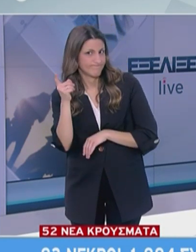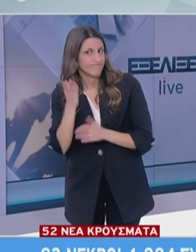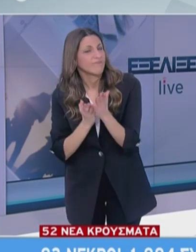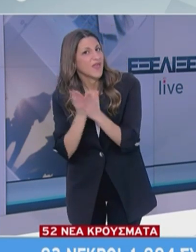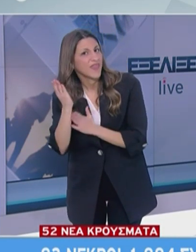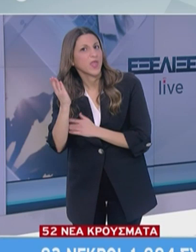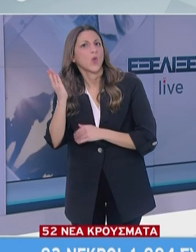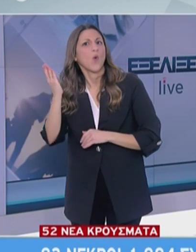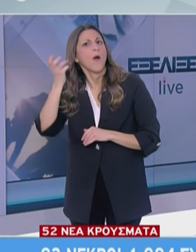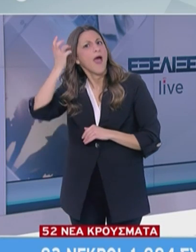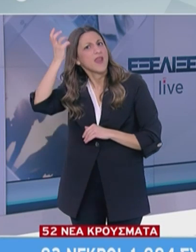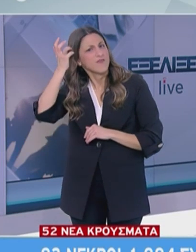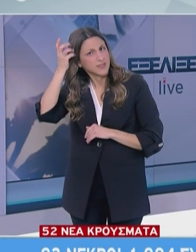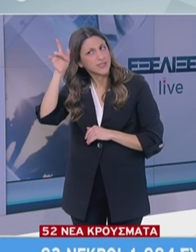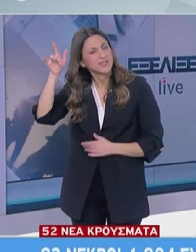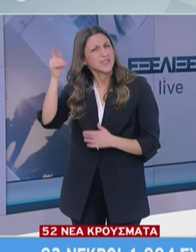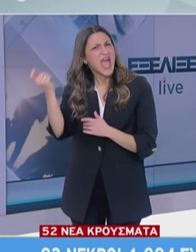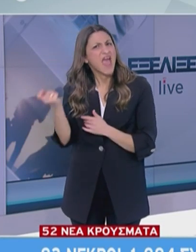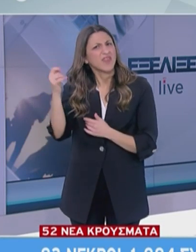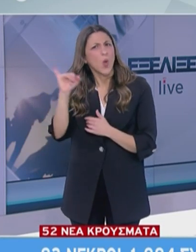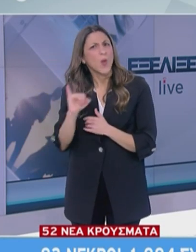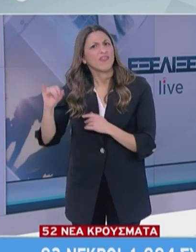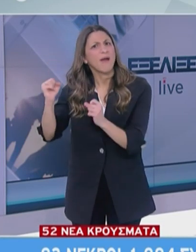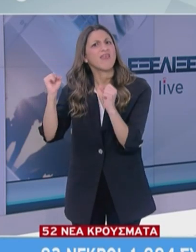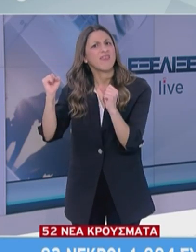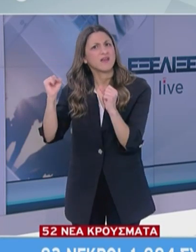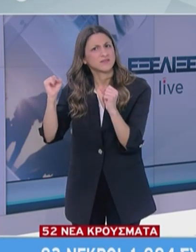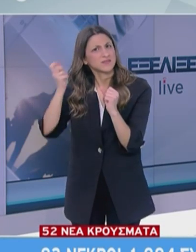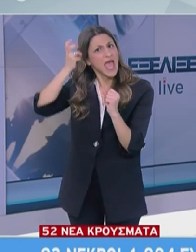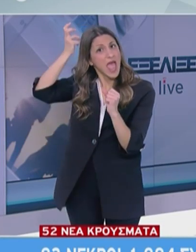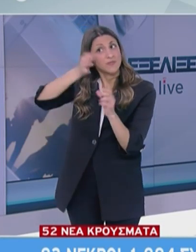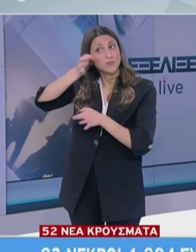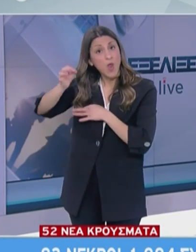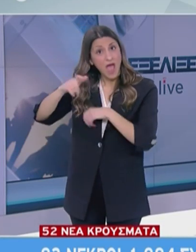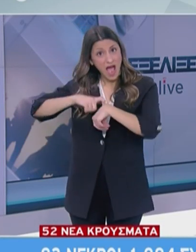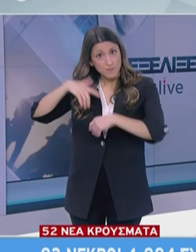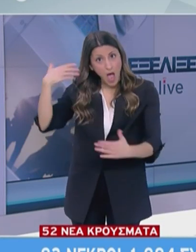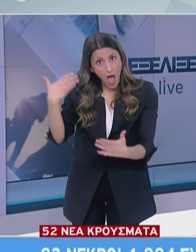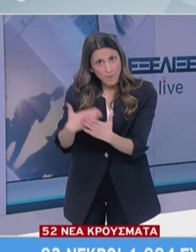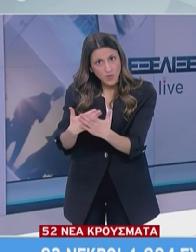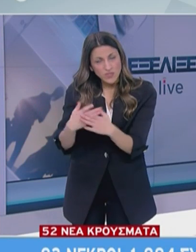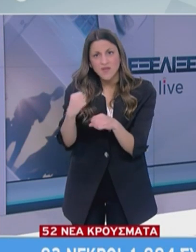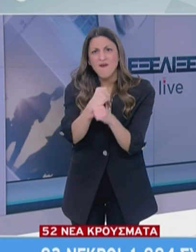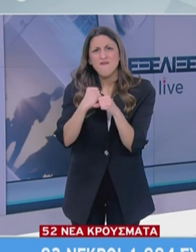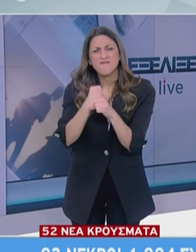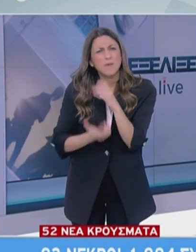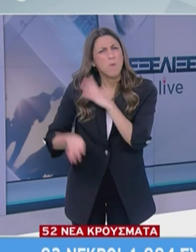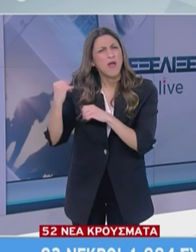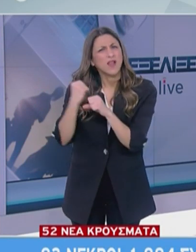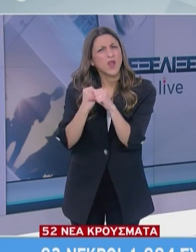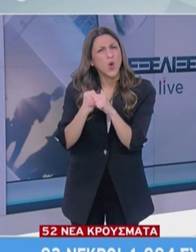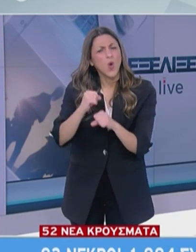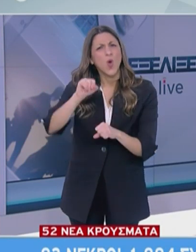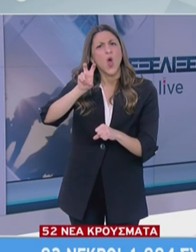Τόνι Φάουτσι από το Εθνικό Ίδρυμα Υγείας των ΗΠΑ ότι δεν έχουμε δεδομένα στα χέρια μας σαφή για την αποτελεσματικότητα